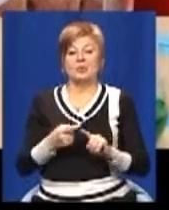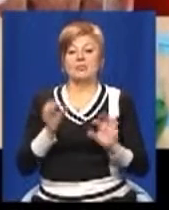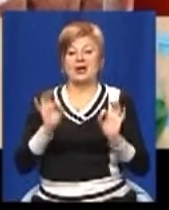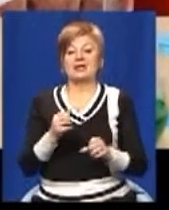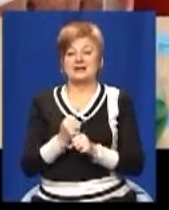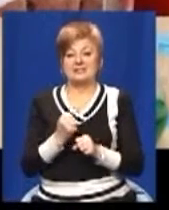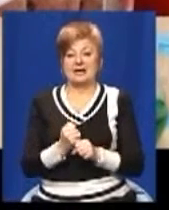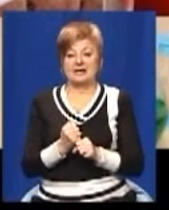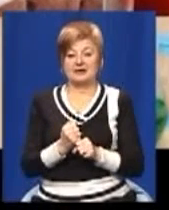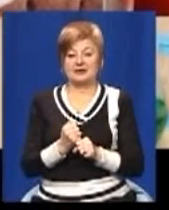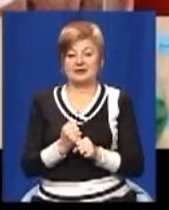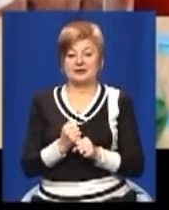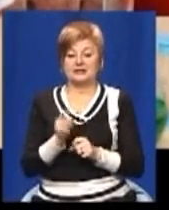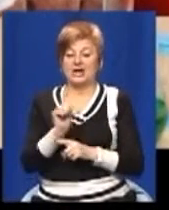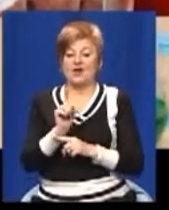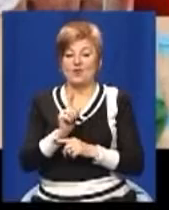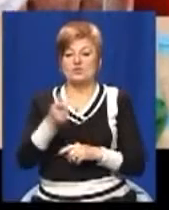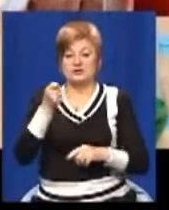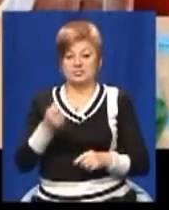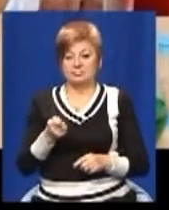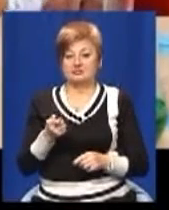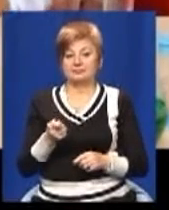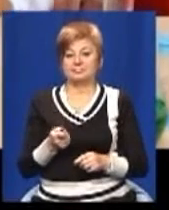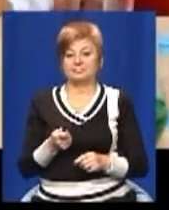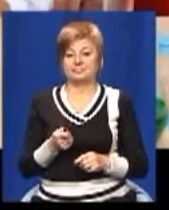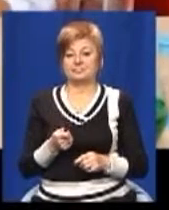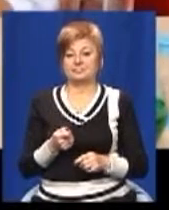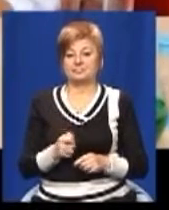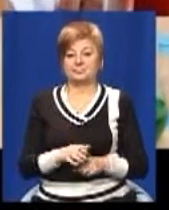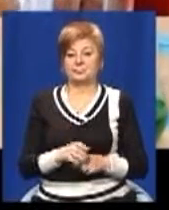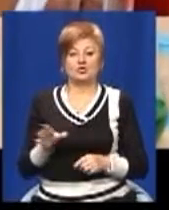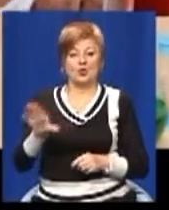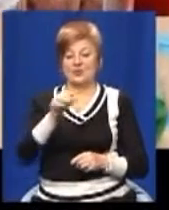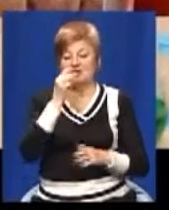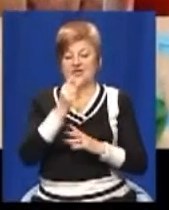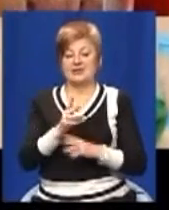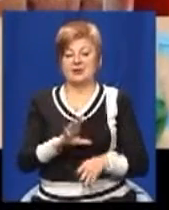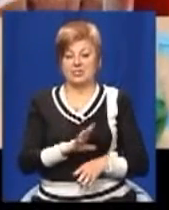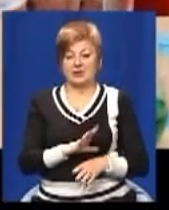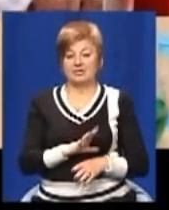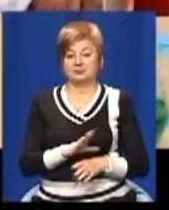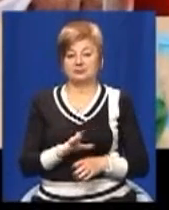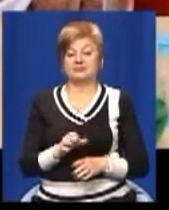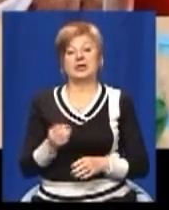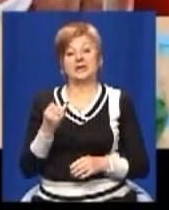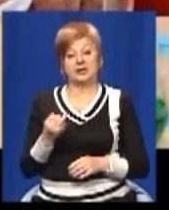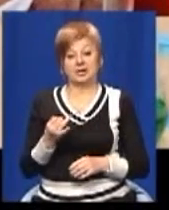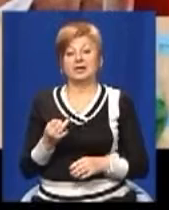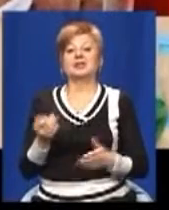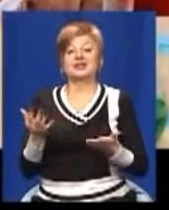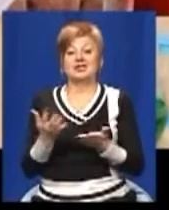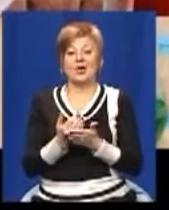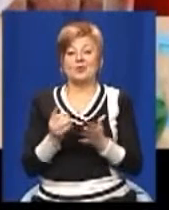зробити, беремо за хвостика кульку. Тримайте повище, щоб всім було видно. І